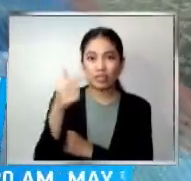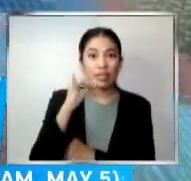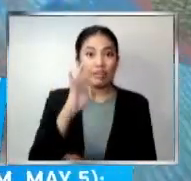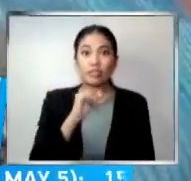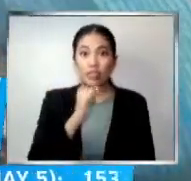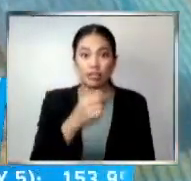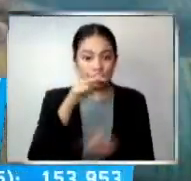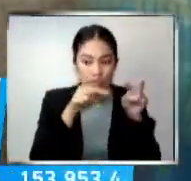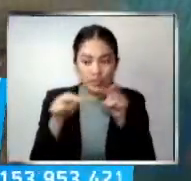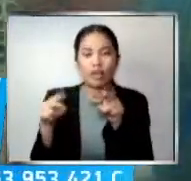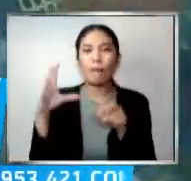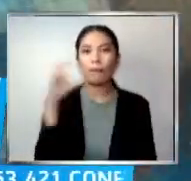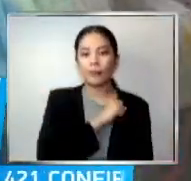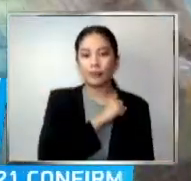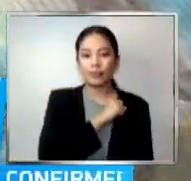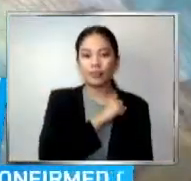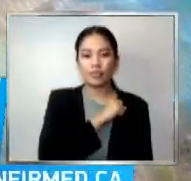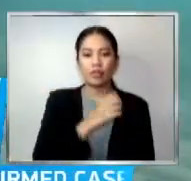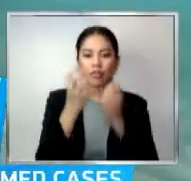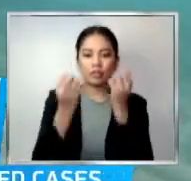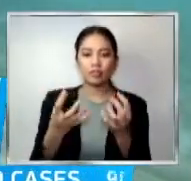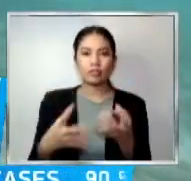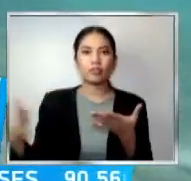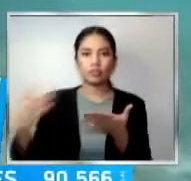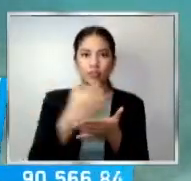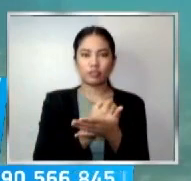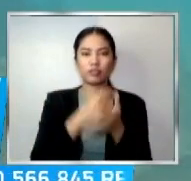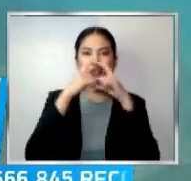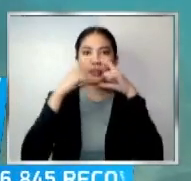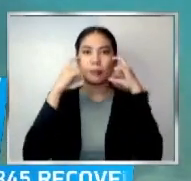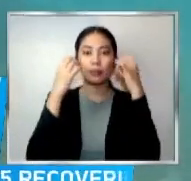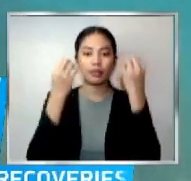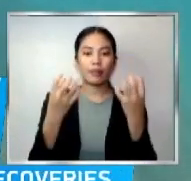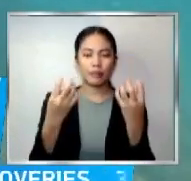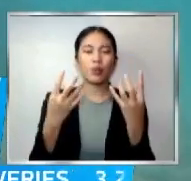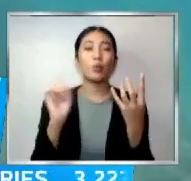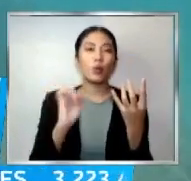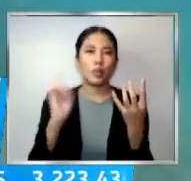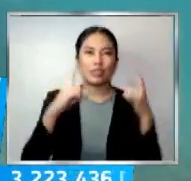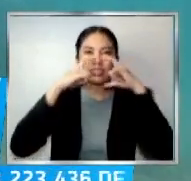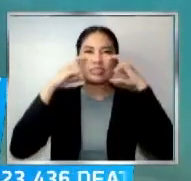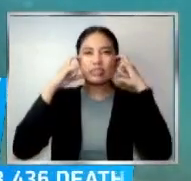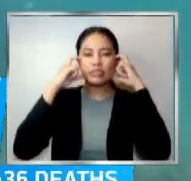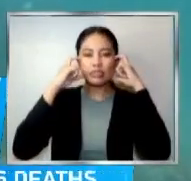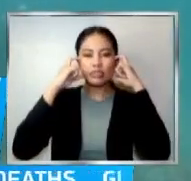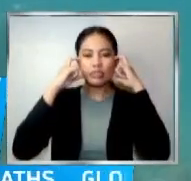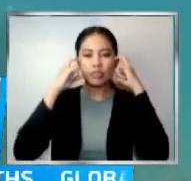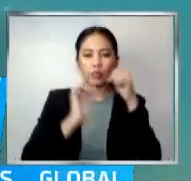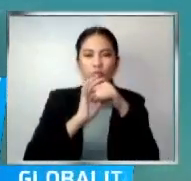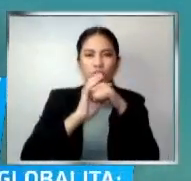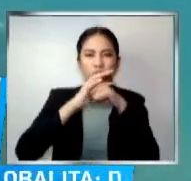ang nakolekta ng mga diver na ito sa loob lang ng ilang oras. Marami sa mga ito, face mask. At dahil natatakpan na ng lumot, hindi raw